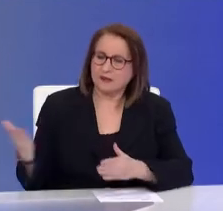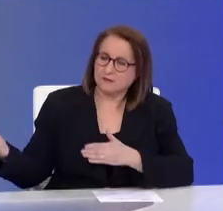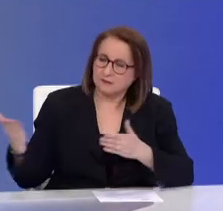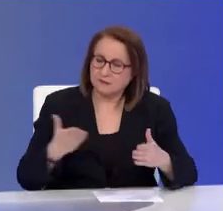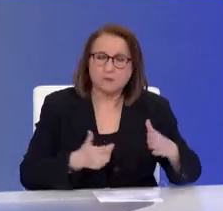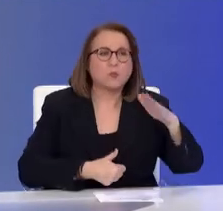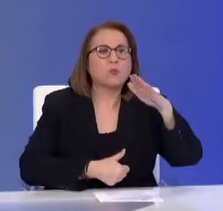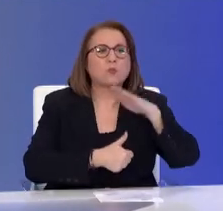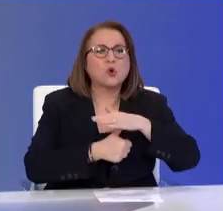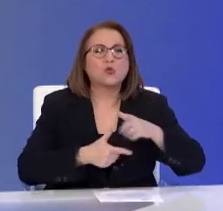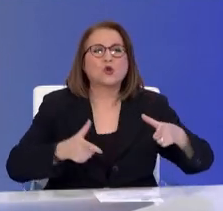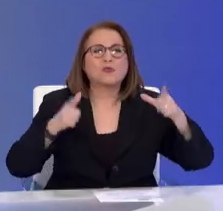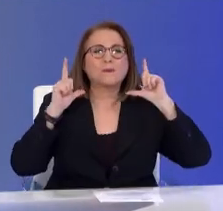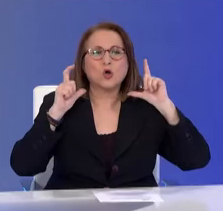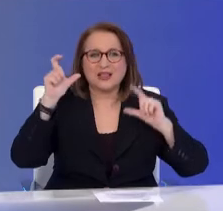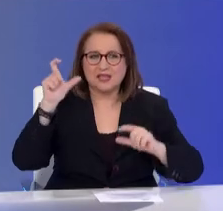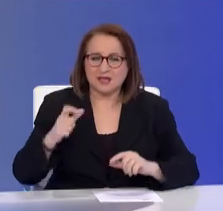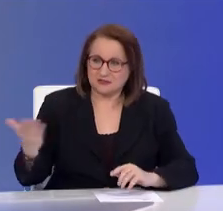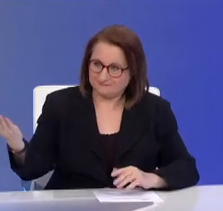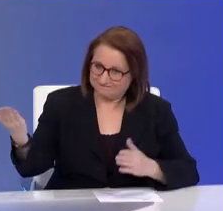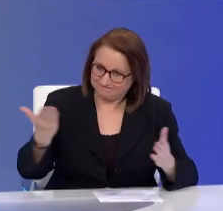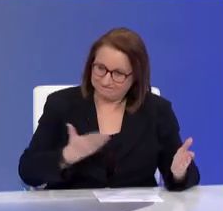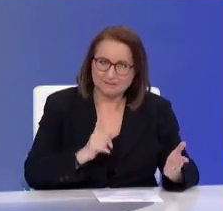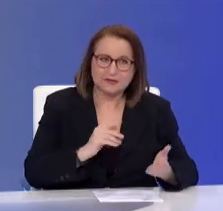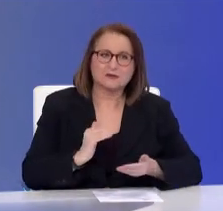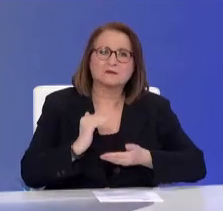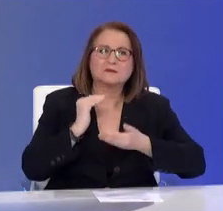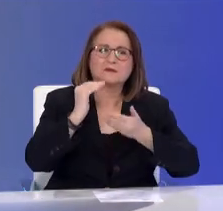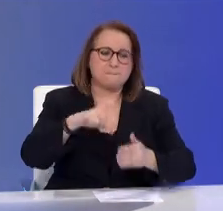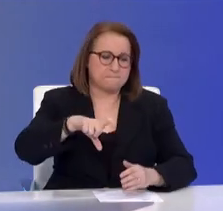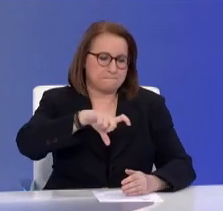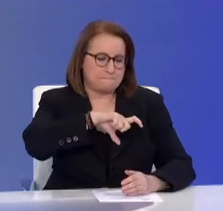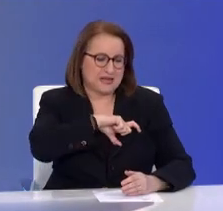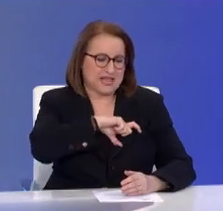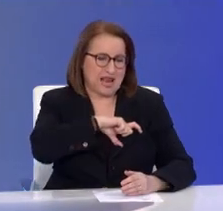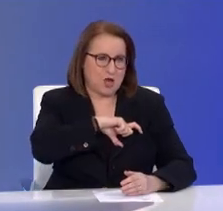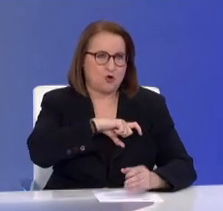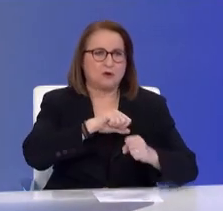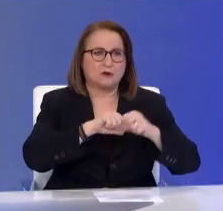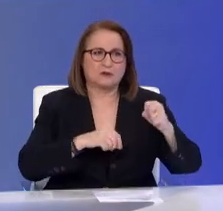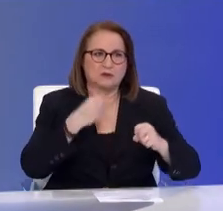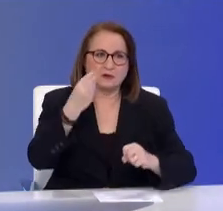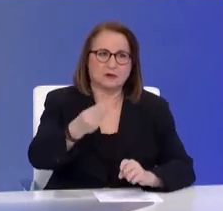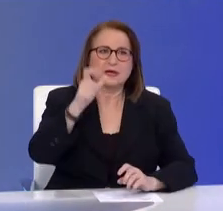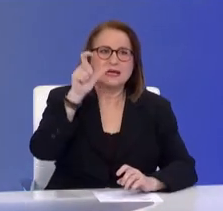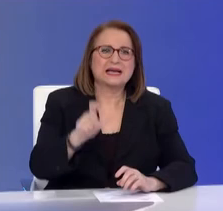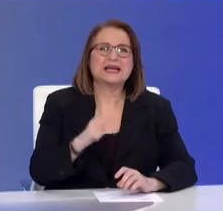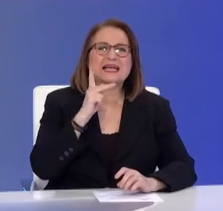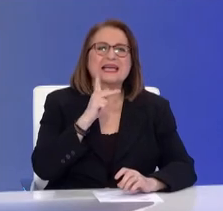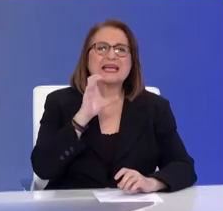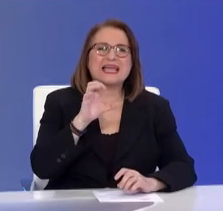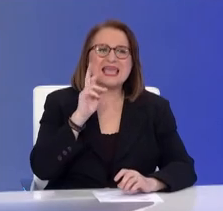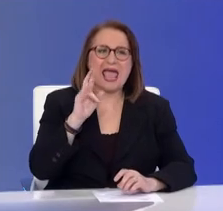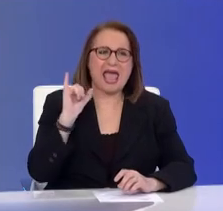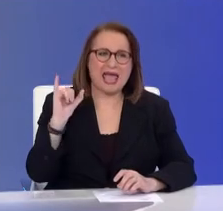Κατερίνα Σακελαροπούλου, να επιδώσει το μετάλλιο και τον έπαινον στον εξοχότατο